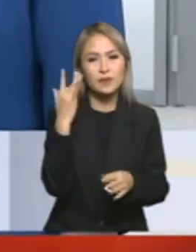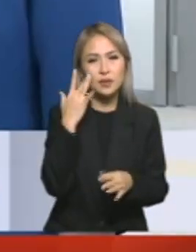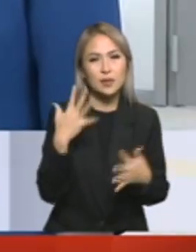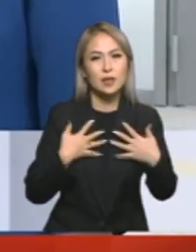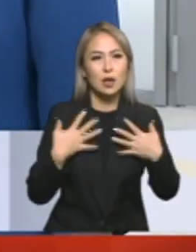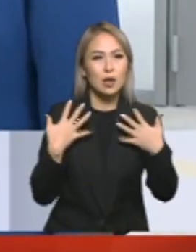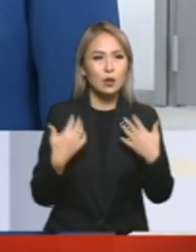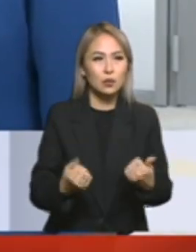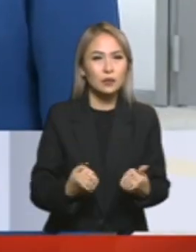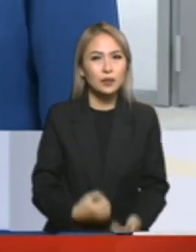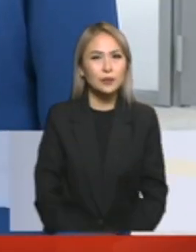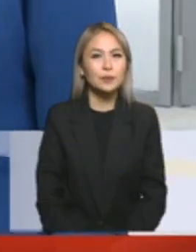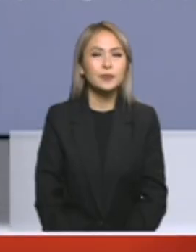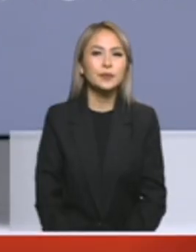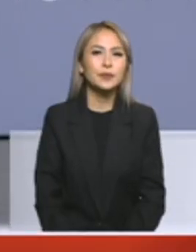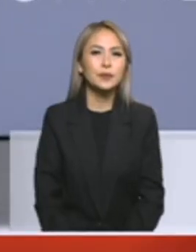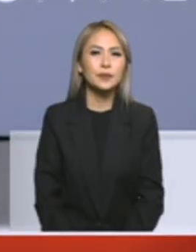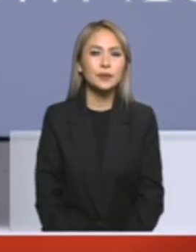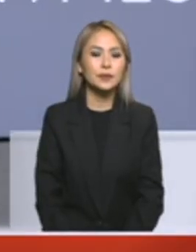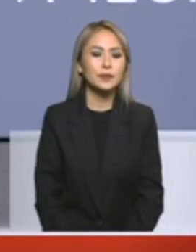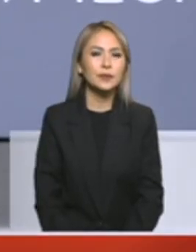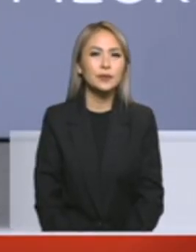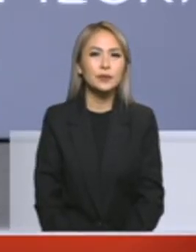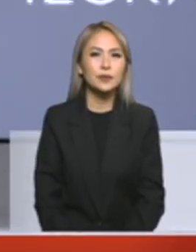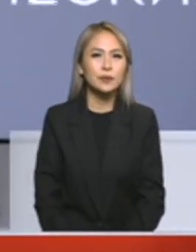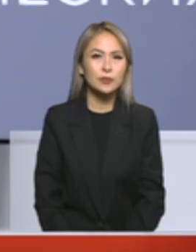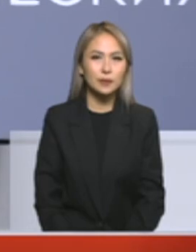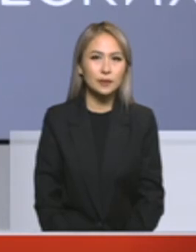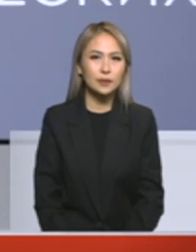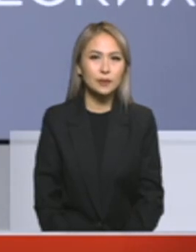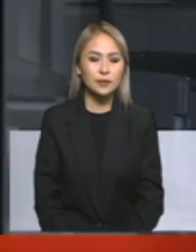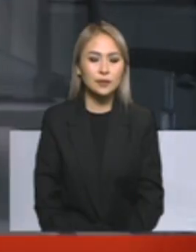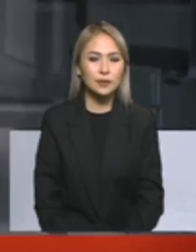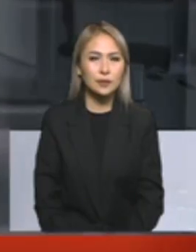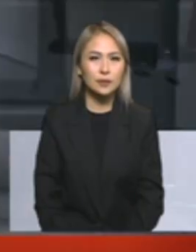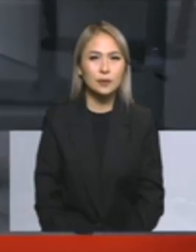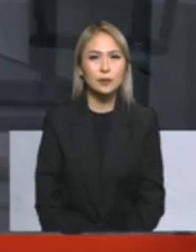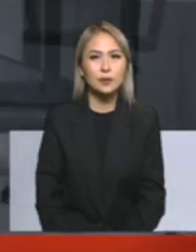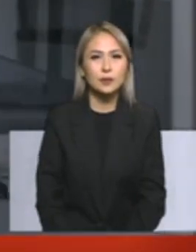Досжан Маратұлы, Аршын Ахмет, президент Телерадио кешенінің көмегімен ұлттық арна.